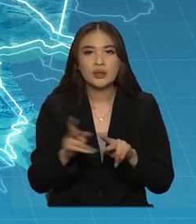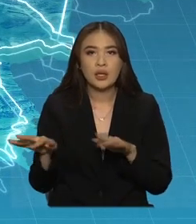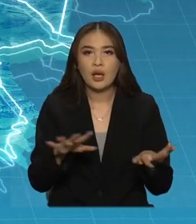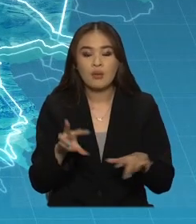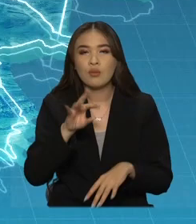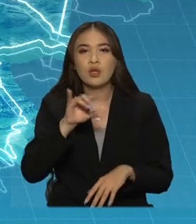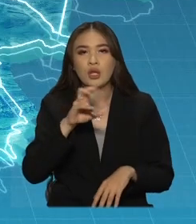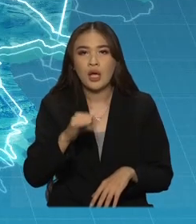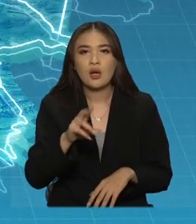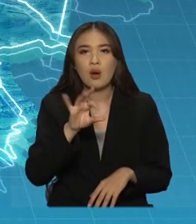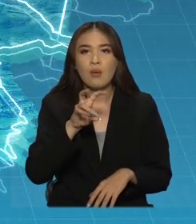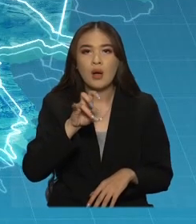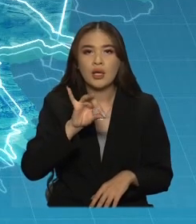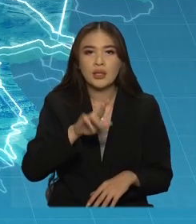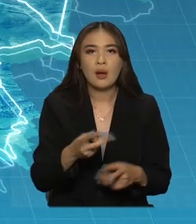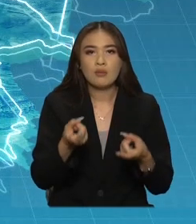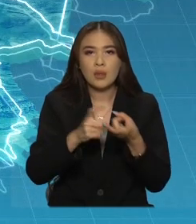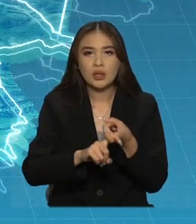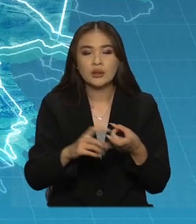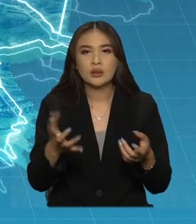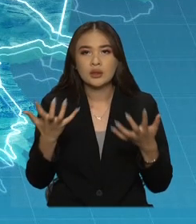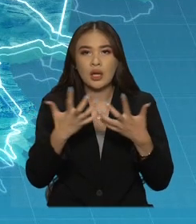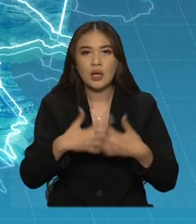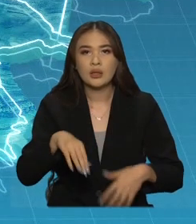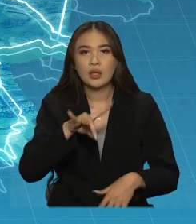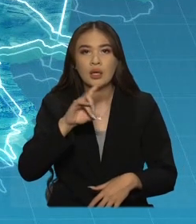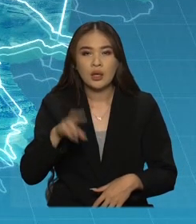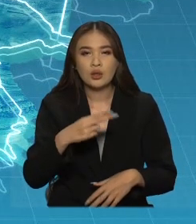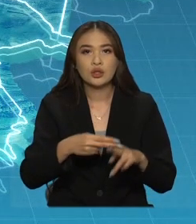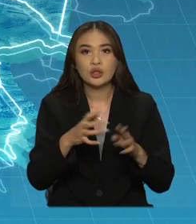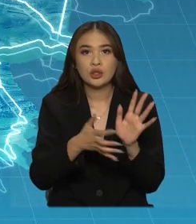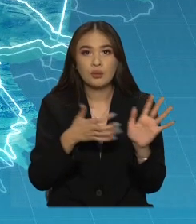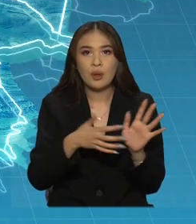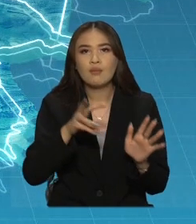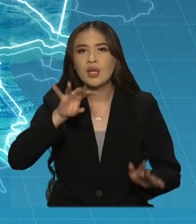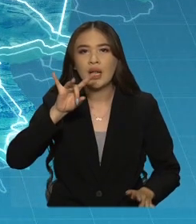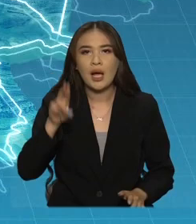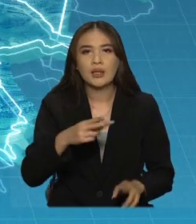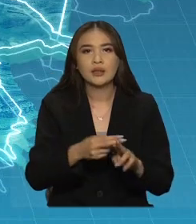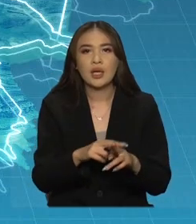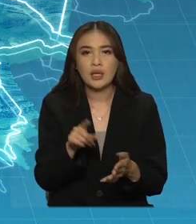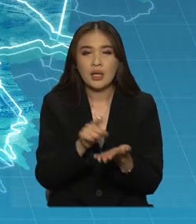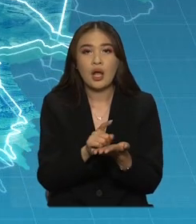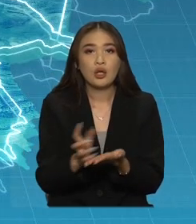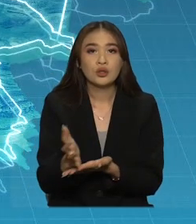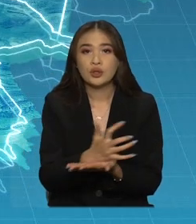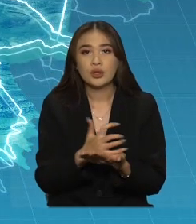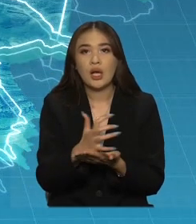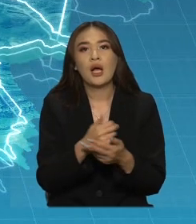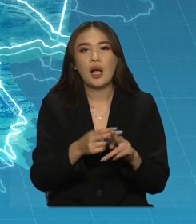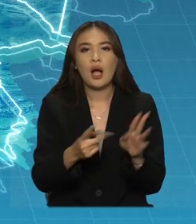мұнай компанияларының санына байланысты. Ал триллионға жетпесе де миллиардтап салық жинап отырған өңірлер